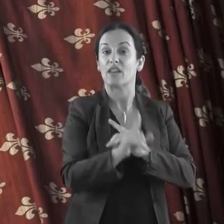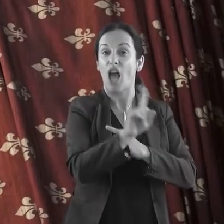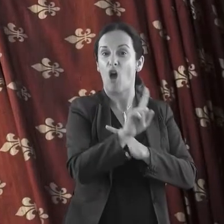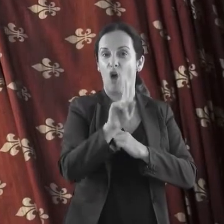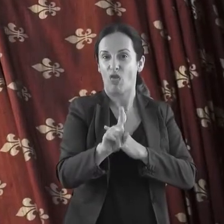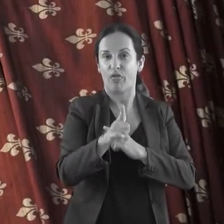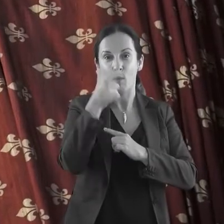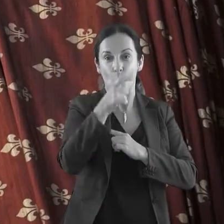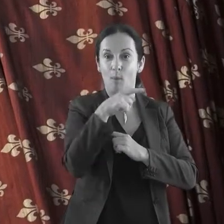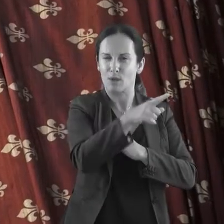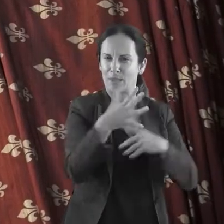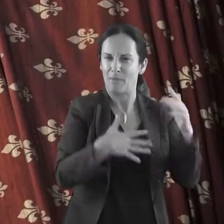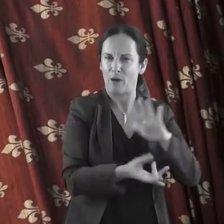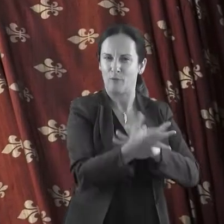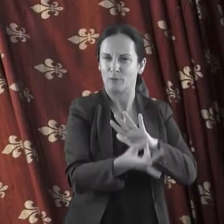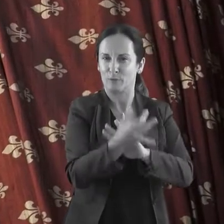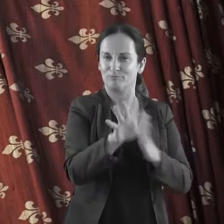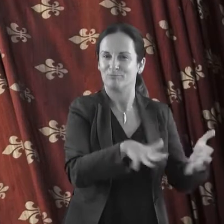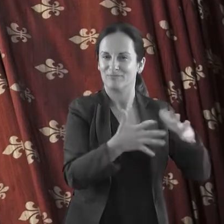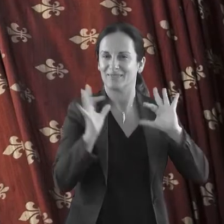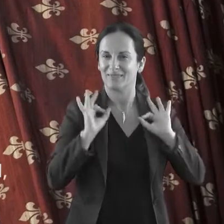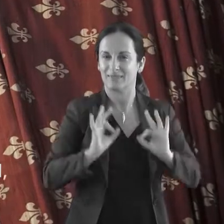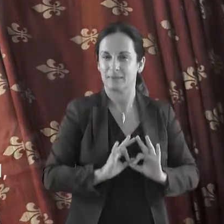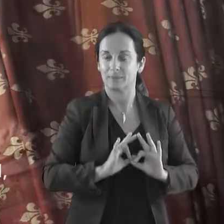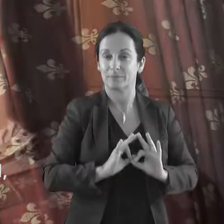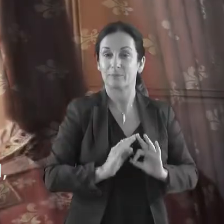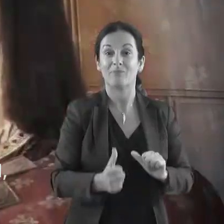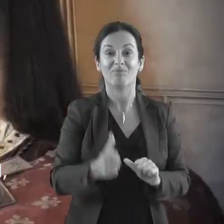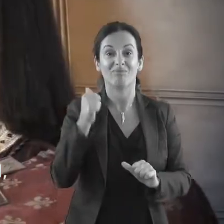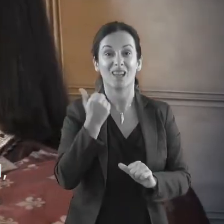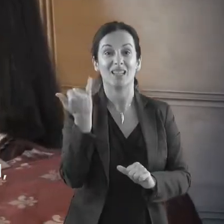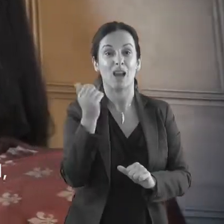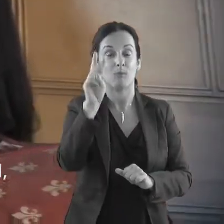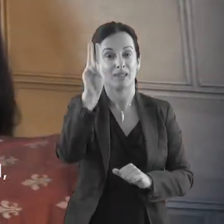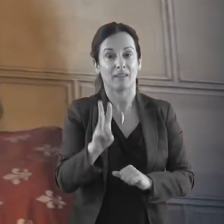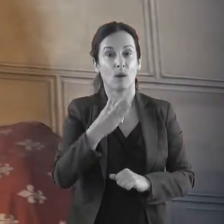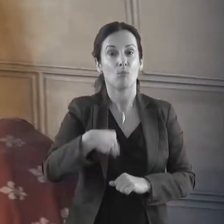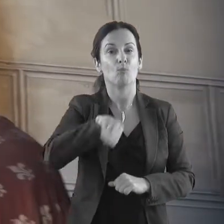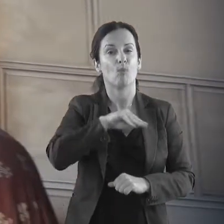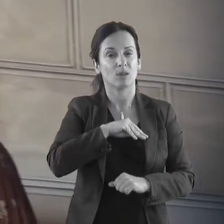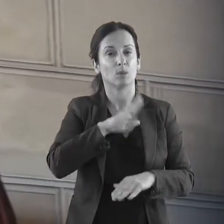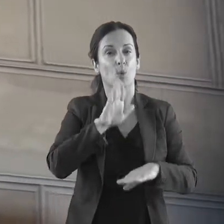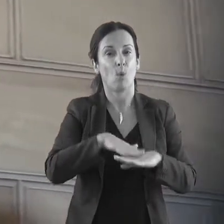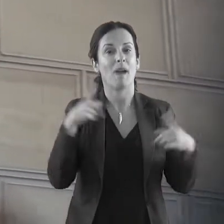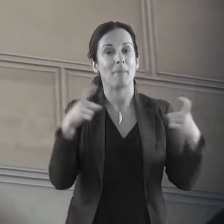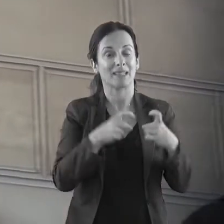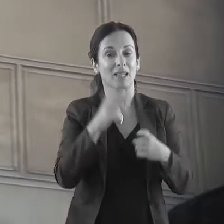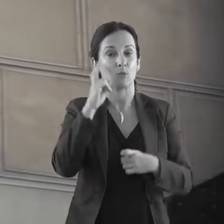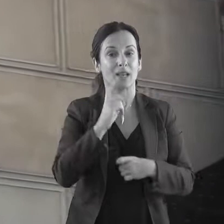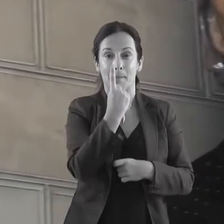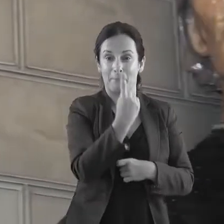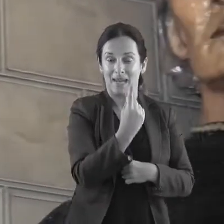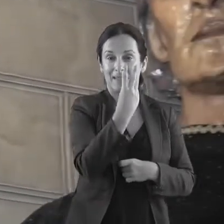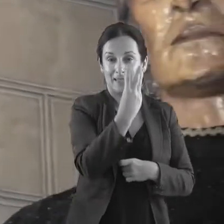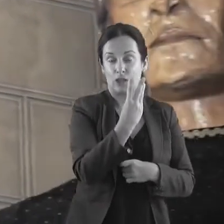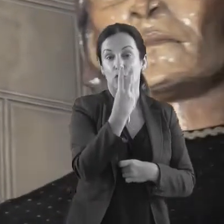collar amb els escuts de les 11 viles que fundà. Darrere hi ha el rei Jaume III, que va perdre la corona i la vida en la